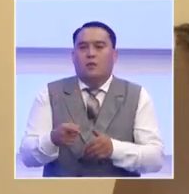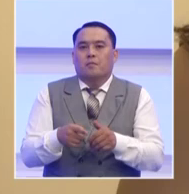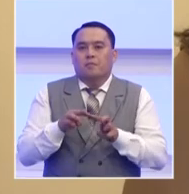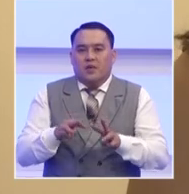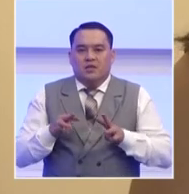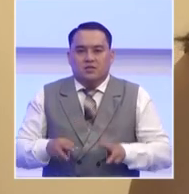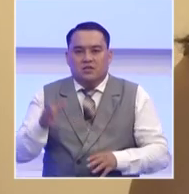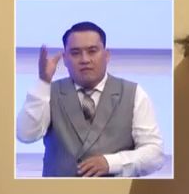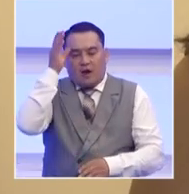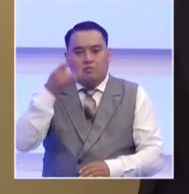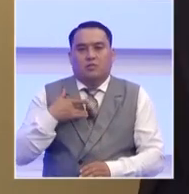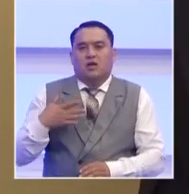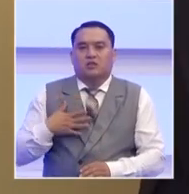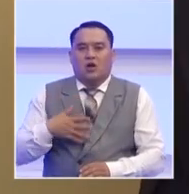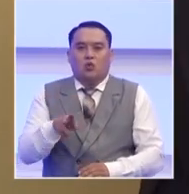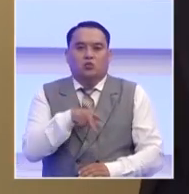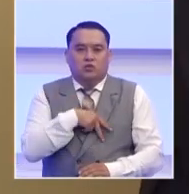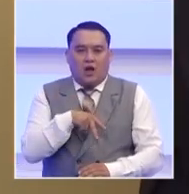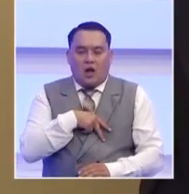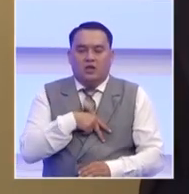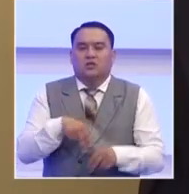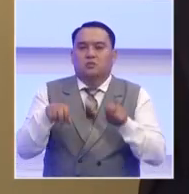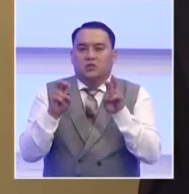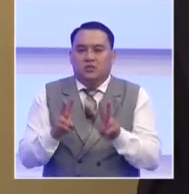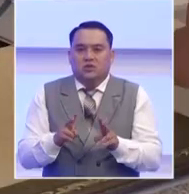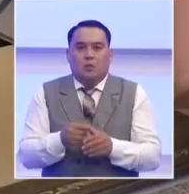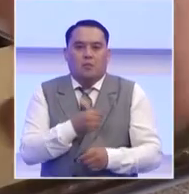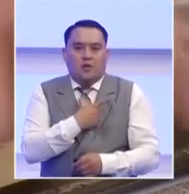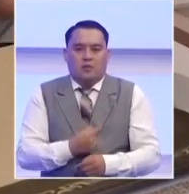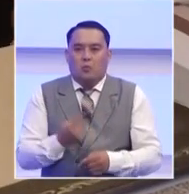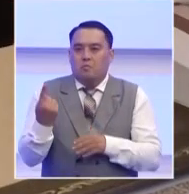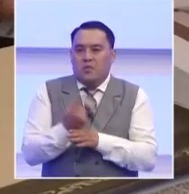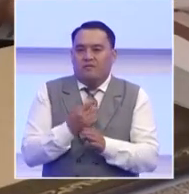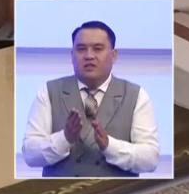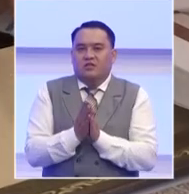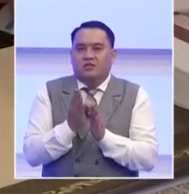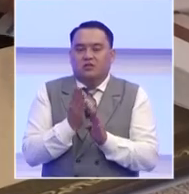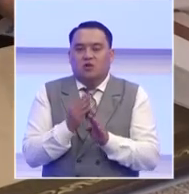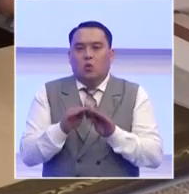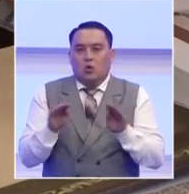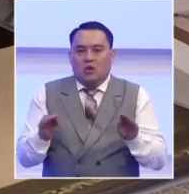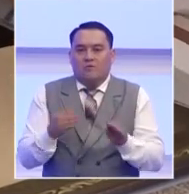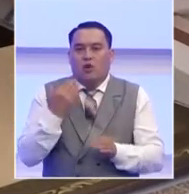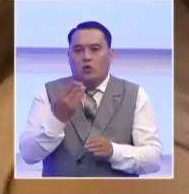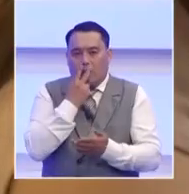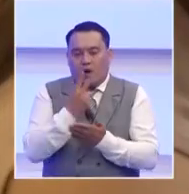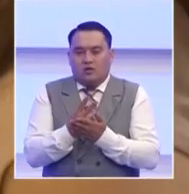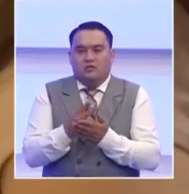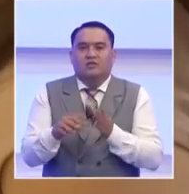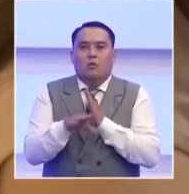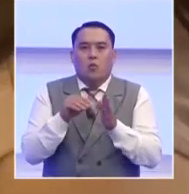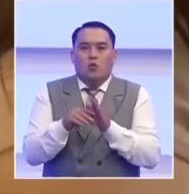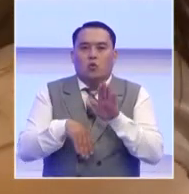Министерства образования присвоены нагрудные знаки и специальный диплом первой степени. Помимо этого, их портфолио опубликовано в